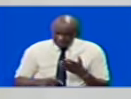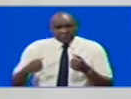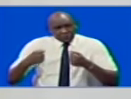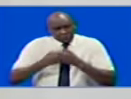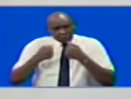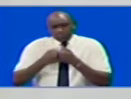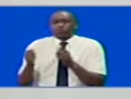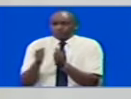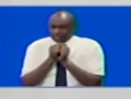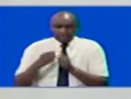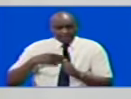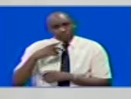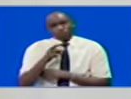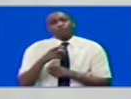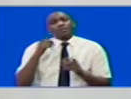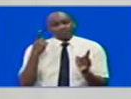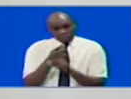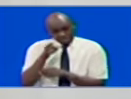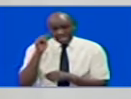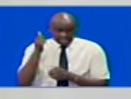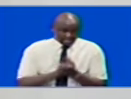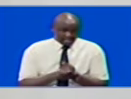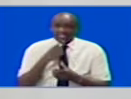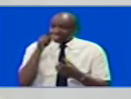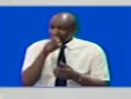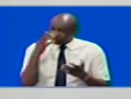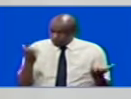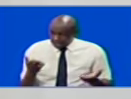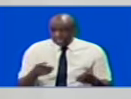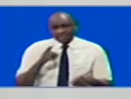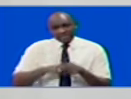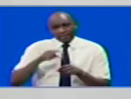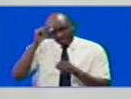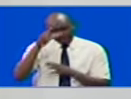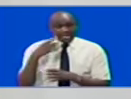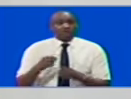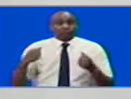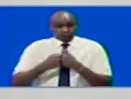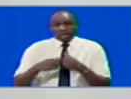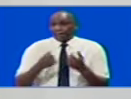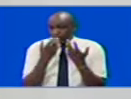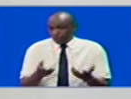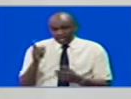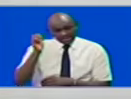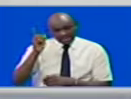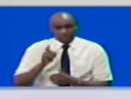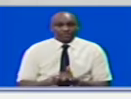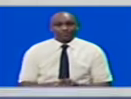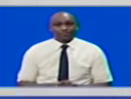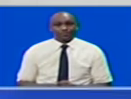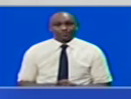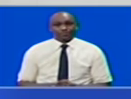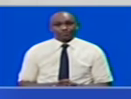inayowaleta pamoja wachezaji wachanga humu nchini. Alisema haya katika dimba la Gavana linaloendelea katika kaunti ya Nairobi.